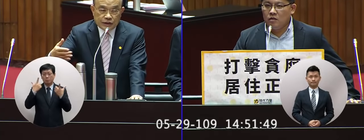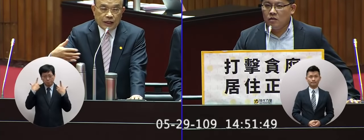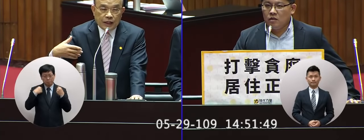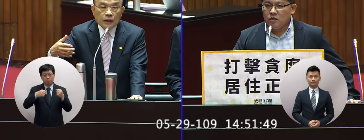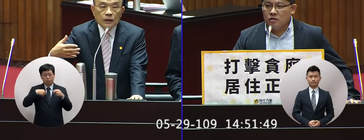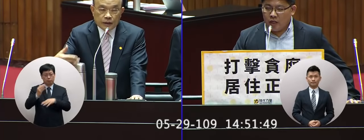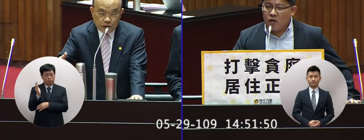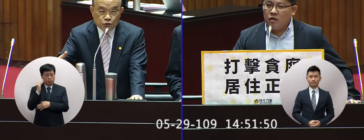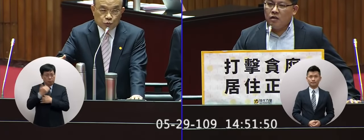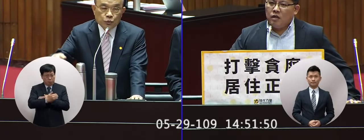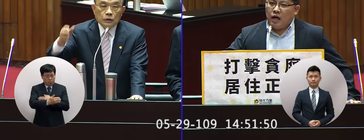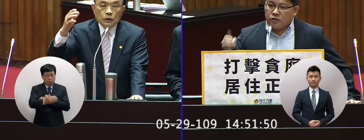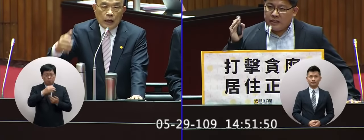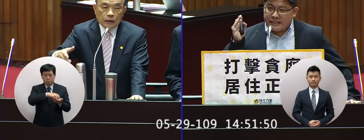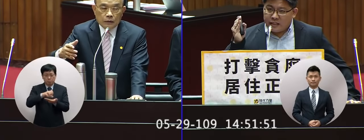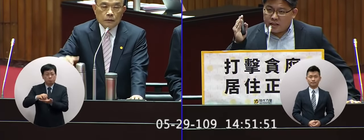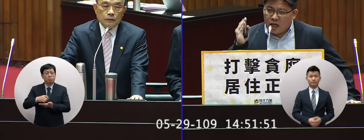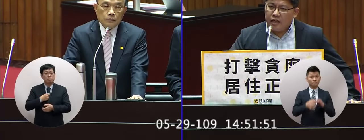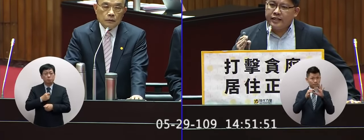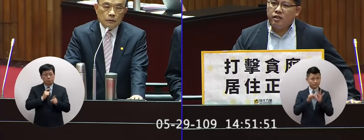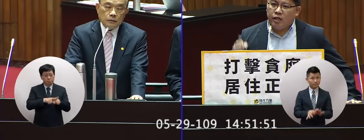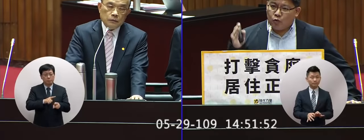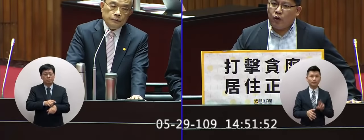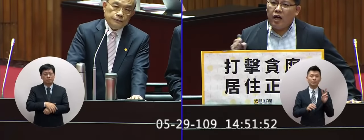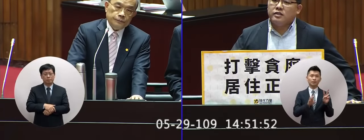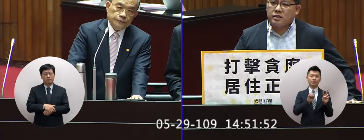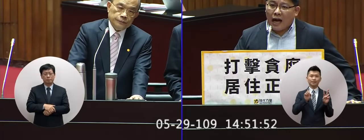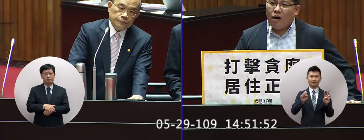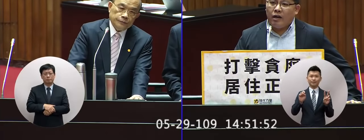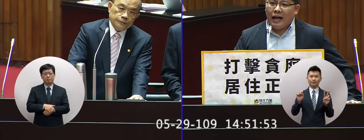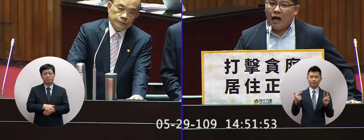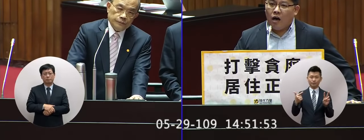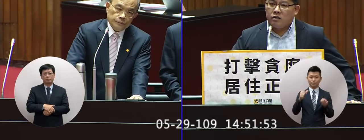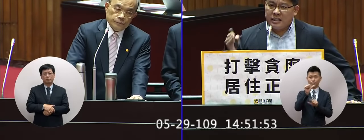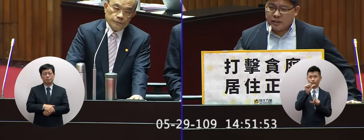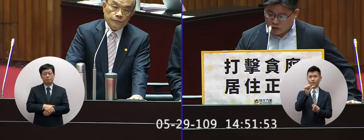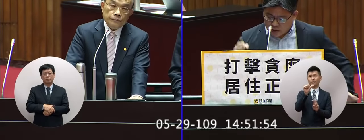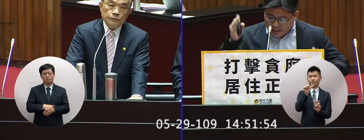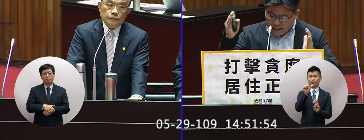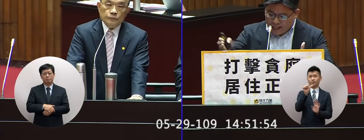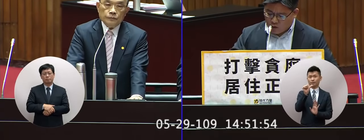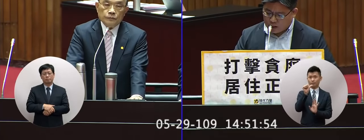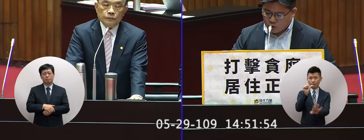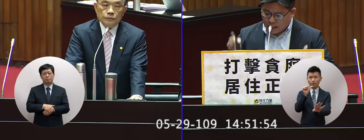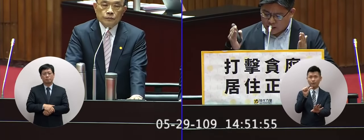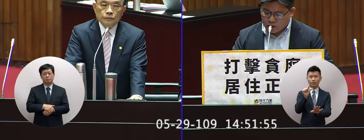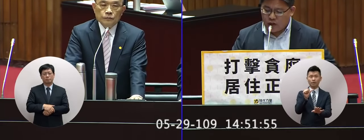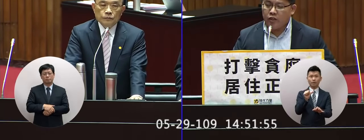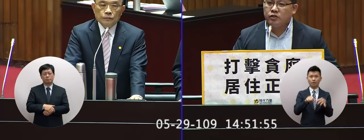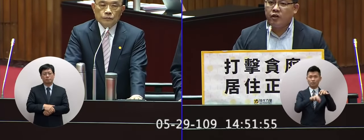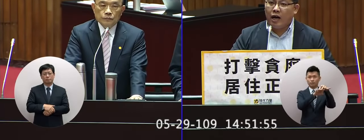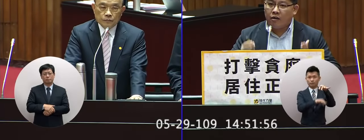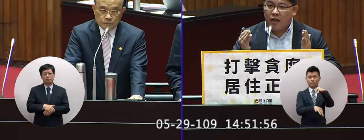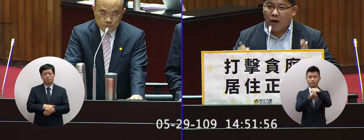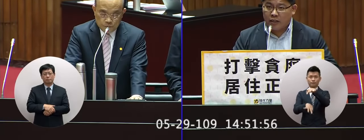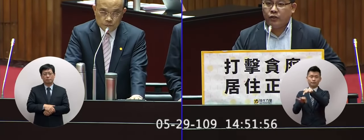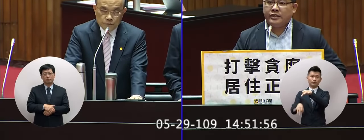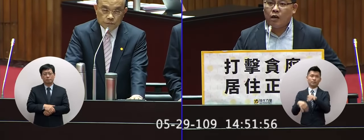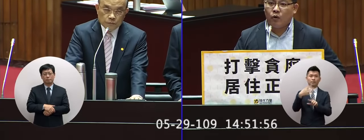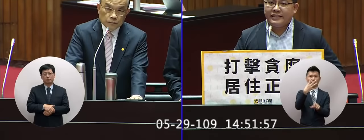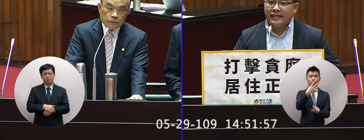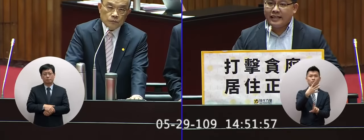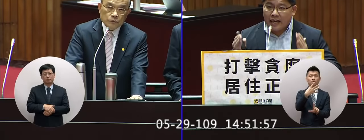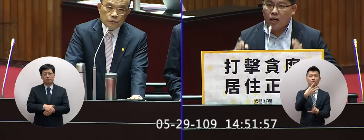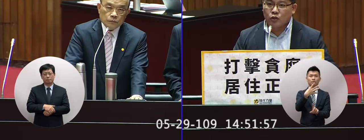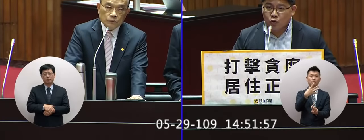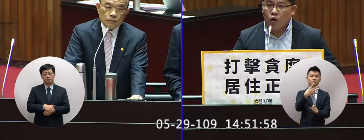执行的停止。 啊，所以这2016年5月20号的啊，哈，这都已经列管出来，4月66号，那法律也